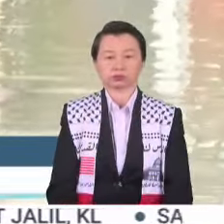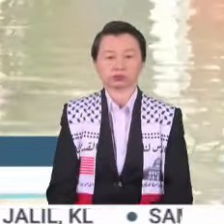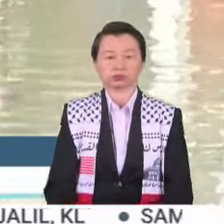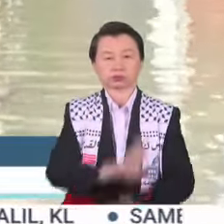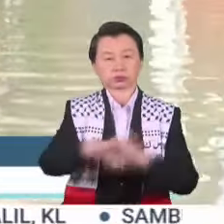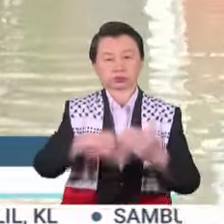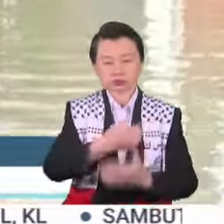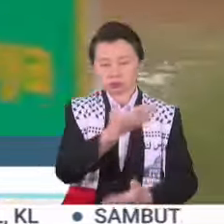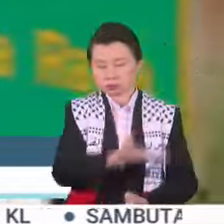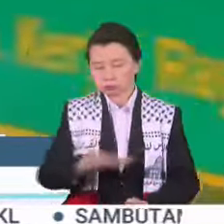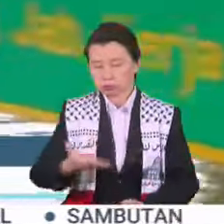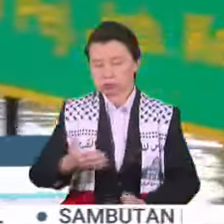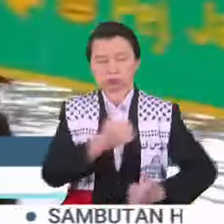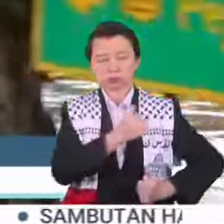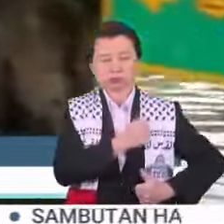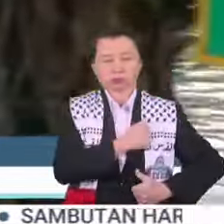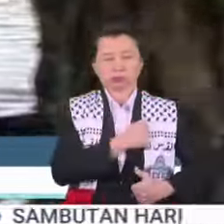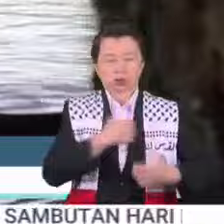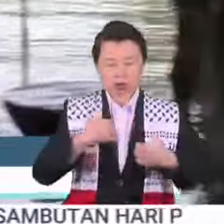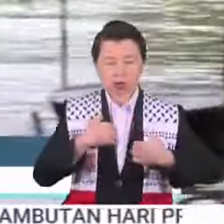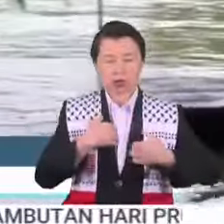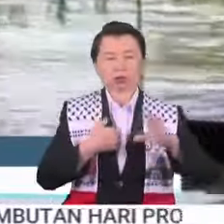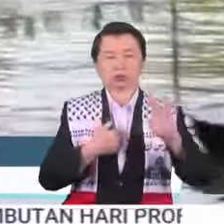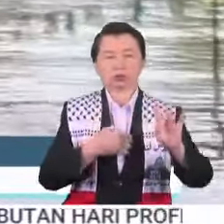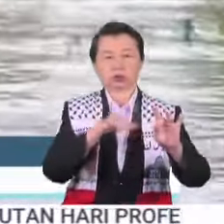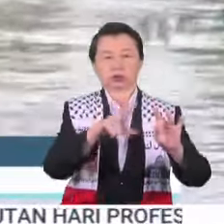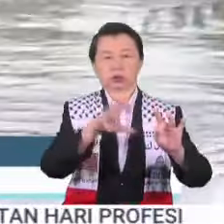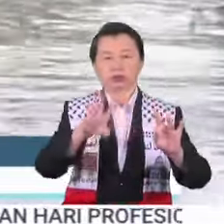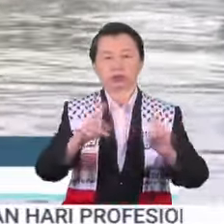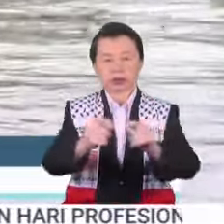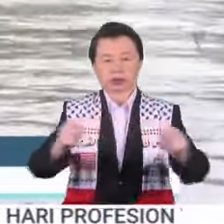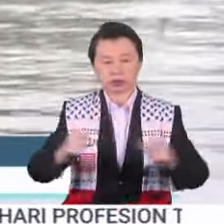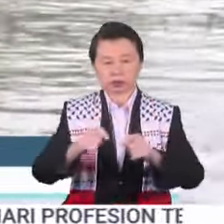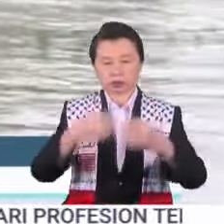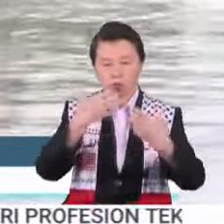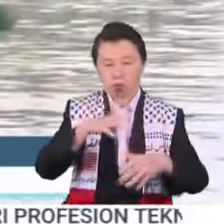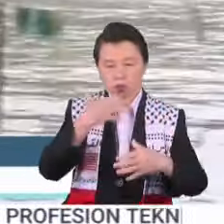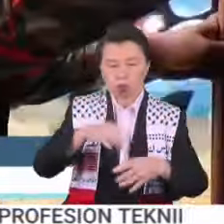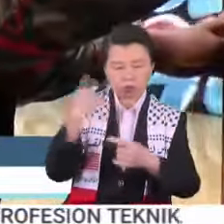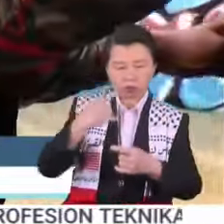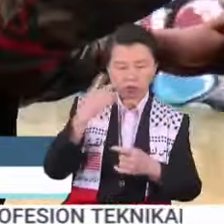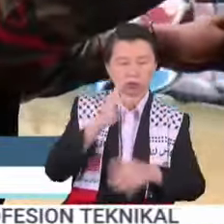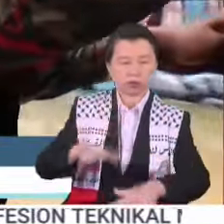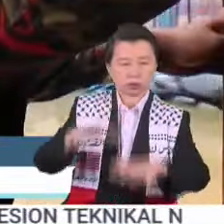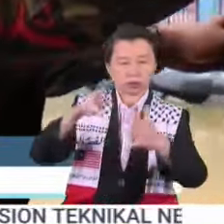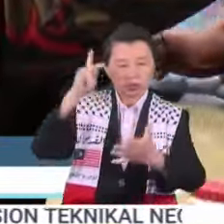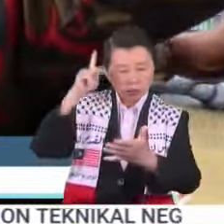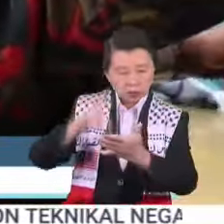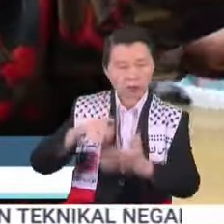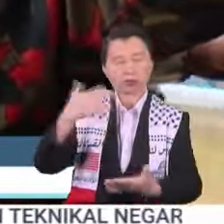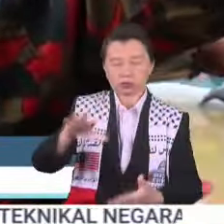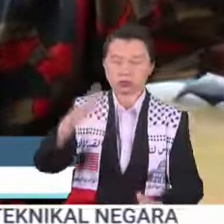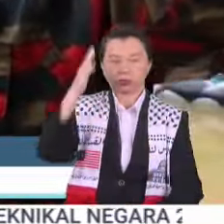Semua aset dan keanggotaan itu akan berada di 874 lokasi hotspot banjir yang telah dikenal pasti.